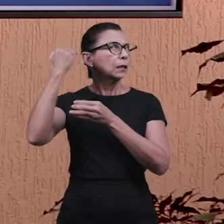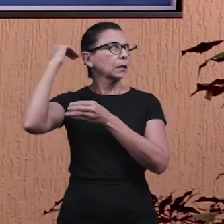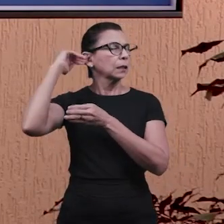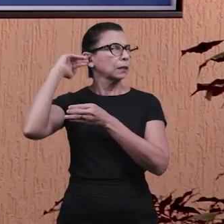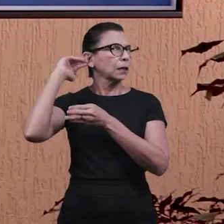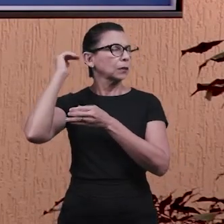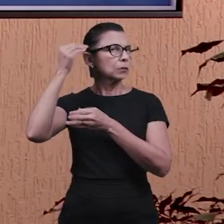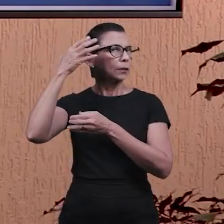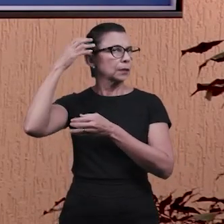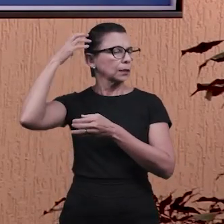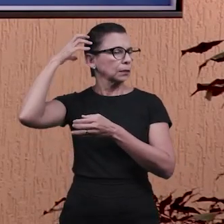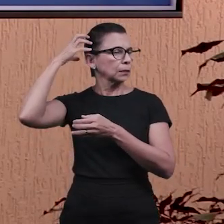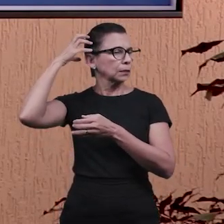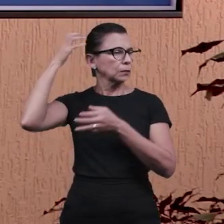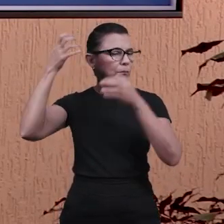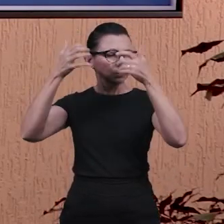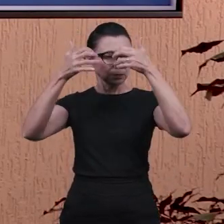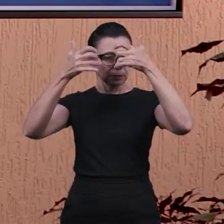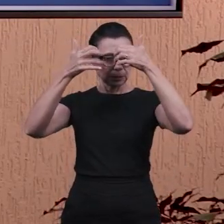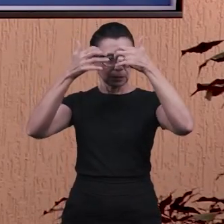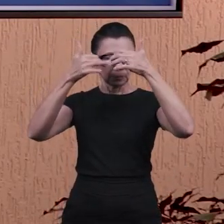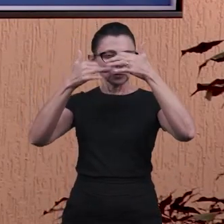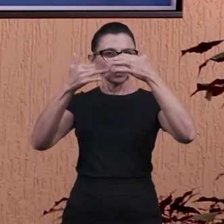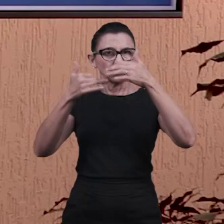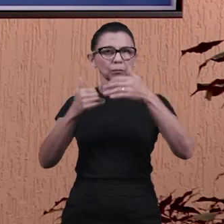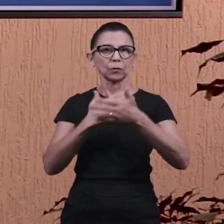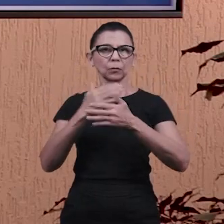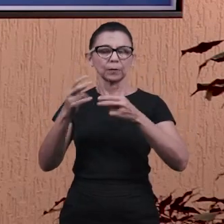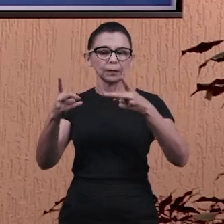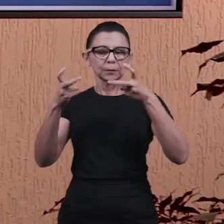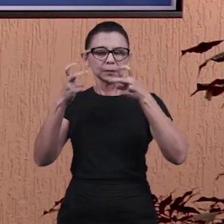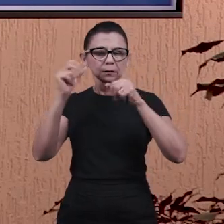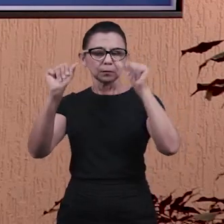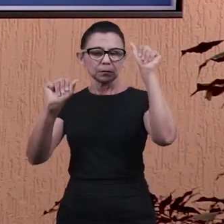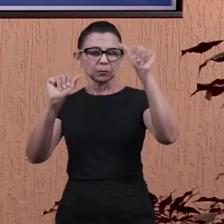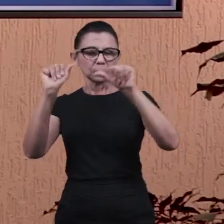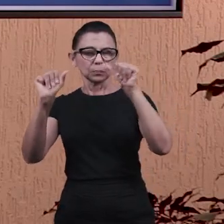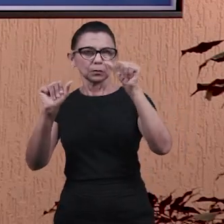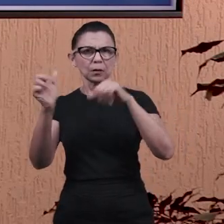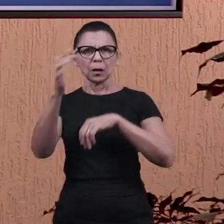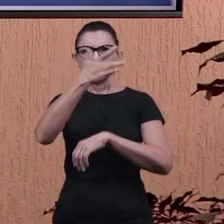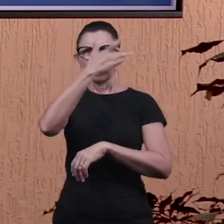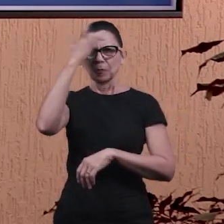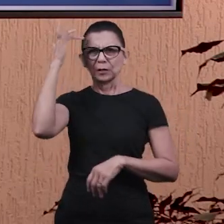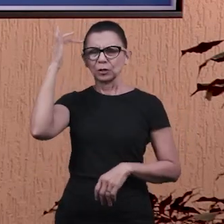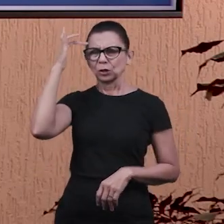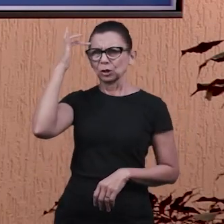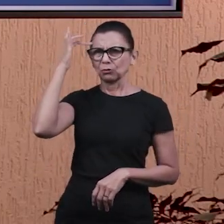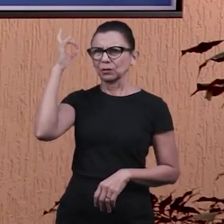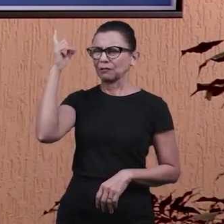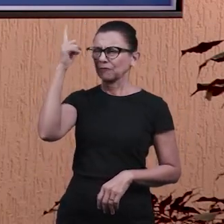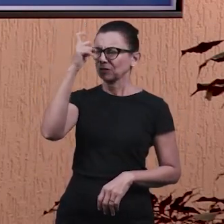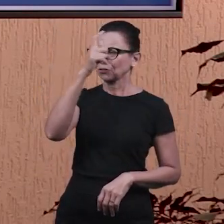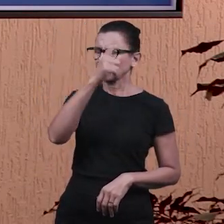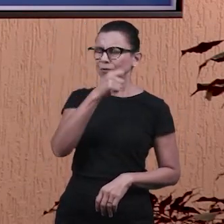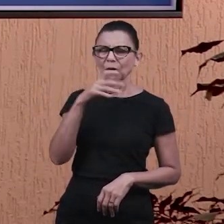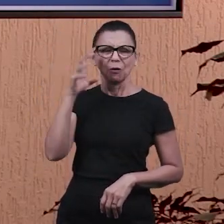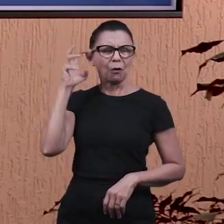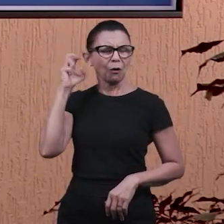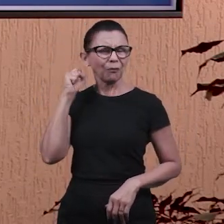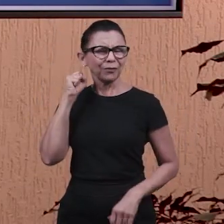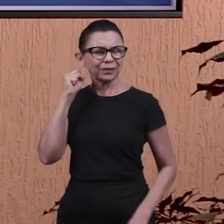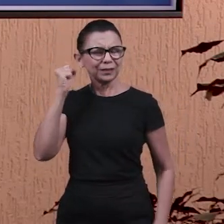l'oreille jusqu'au cerveau, il y aura donc le processus. Des personnes avec une difficulté dans le processus